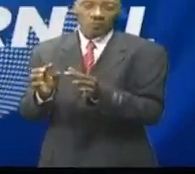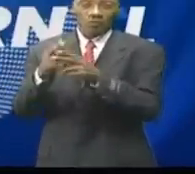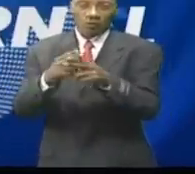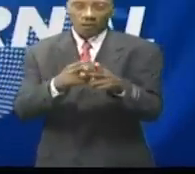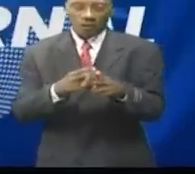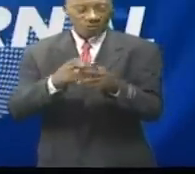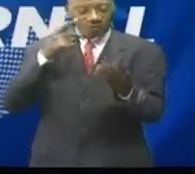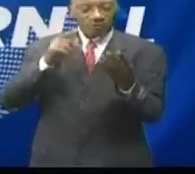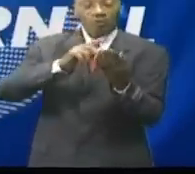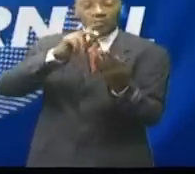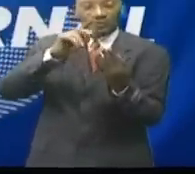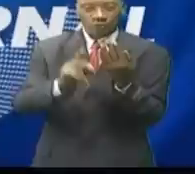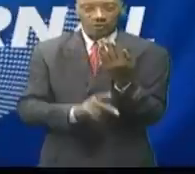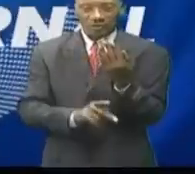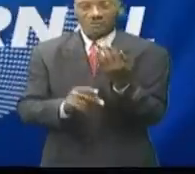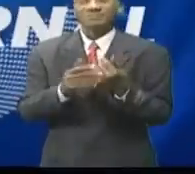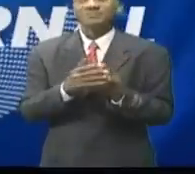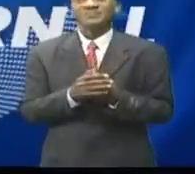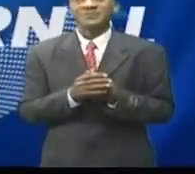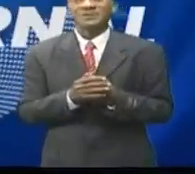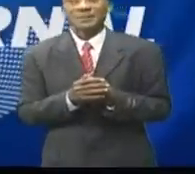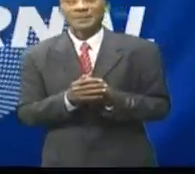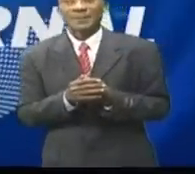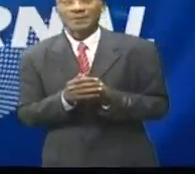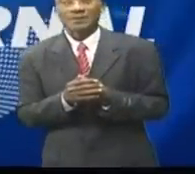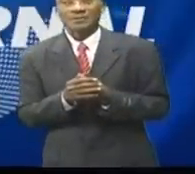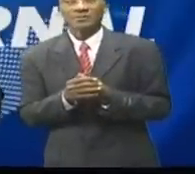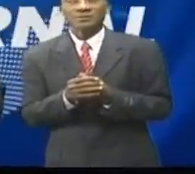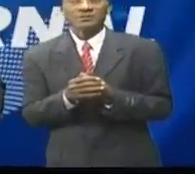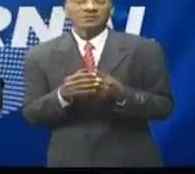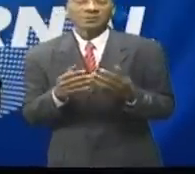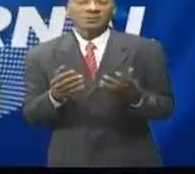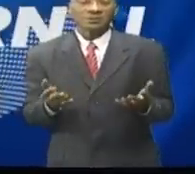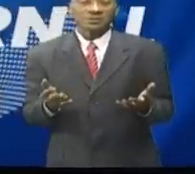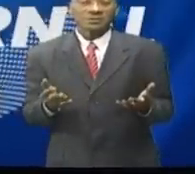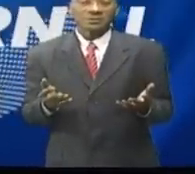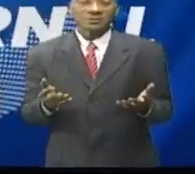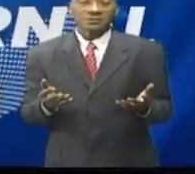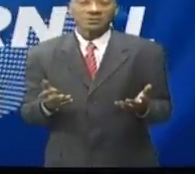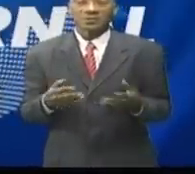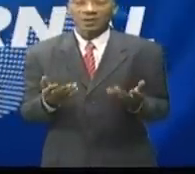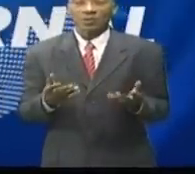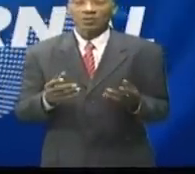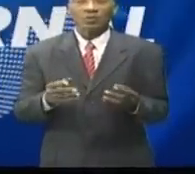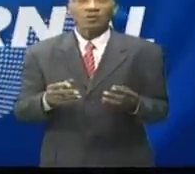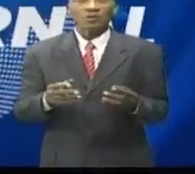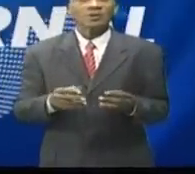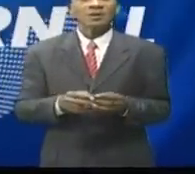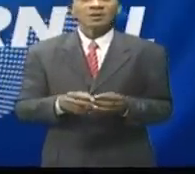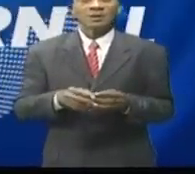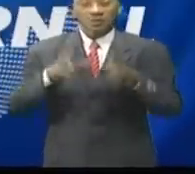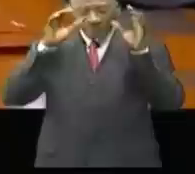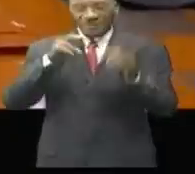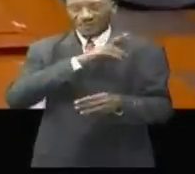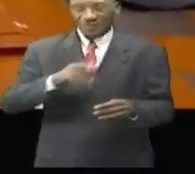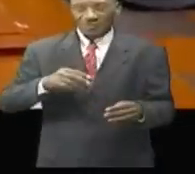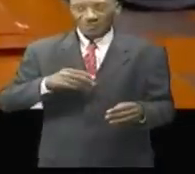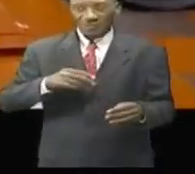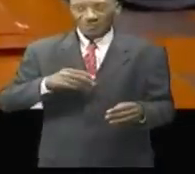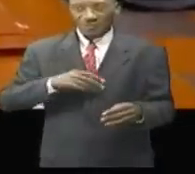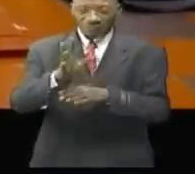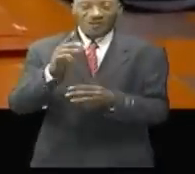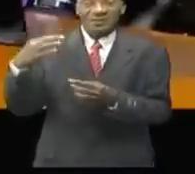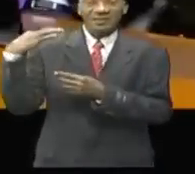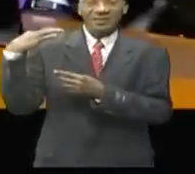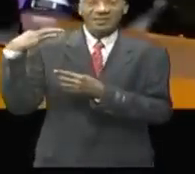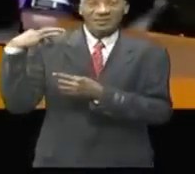projets a échangé avec le responsable de la firme Deep World. Suivez ce reportage signé Dimerci Kanza. Pas de temps à perdre